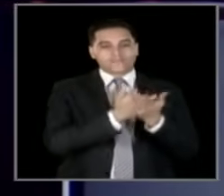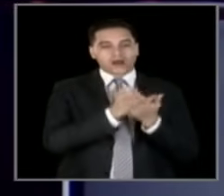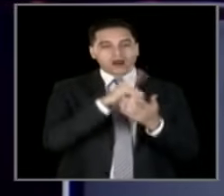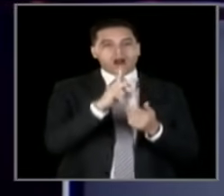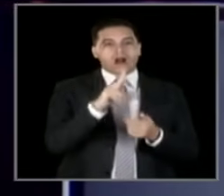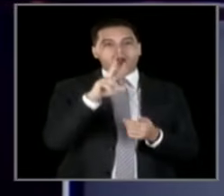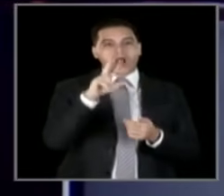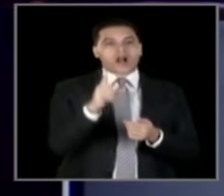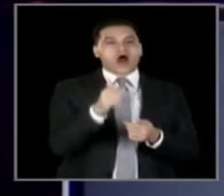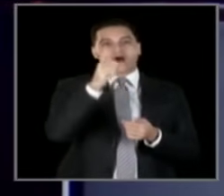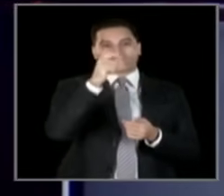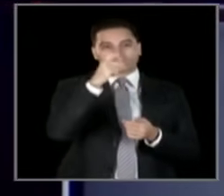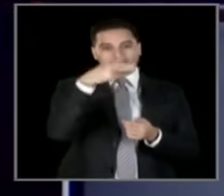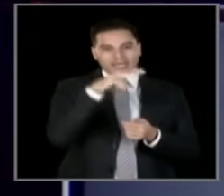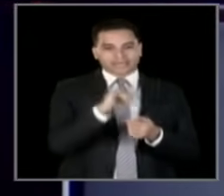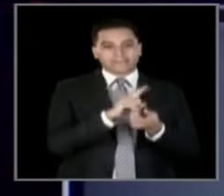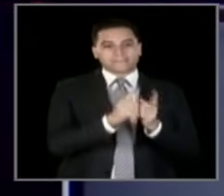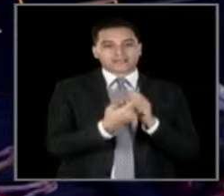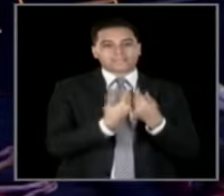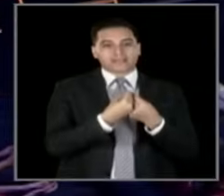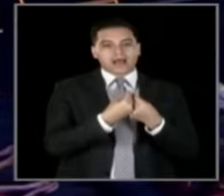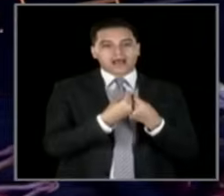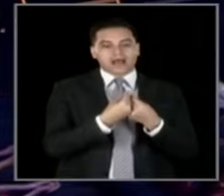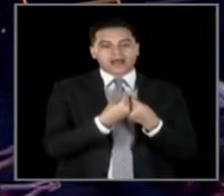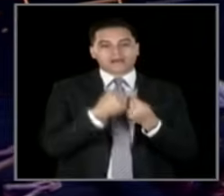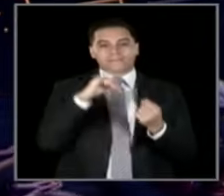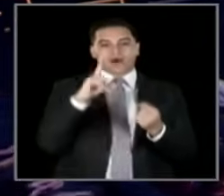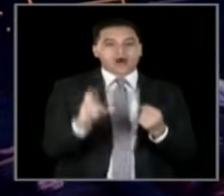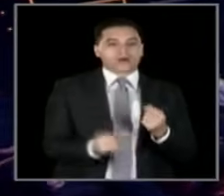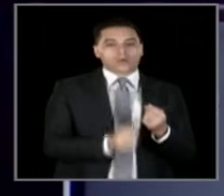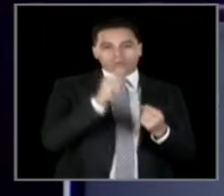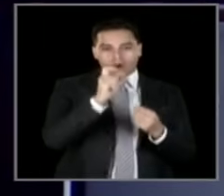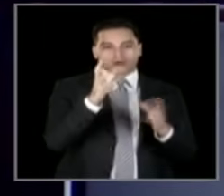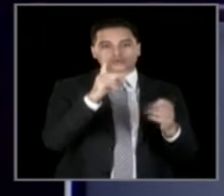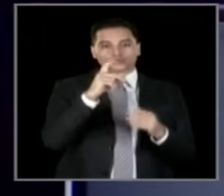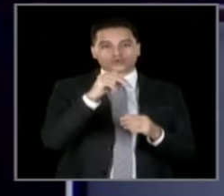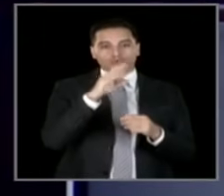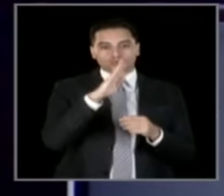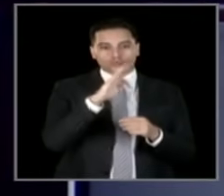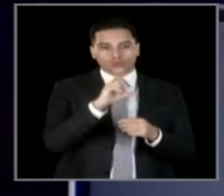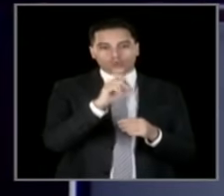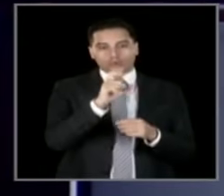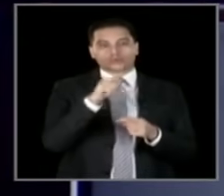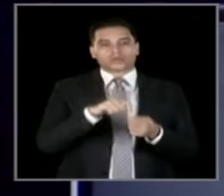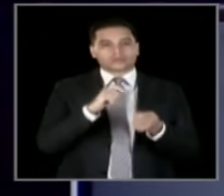الرفعي، يحيى هشام رجع مكان مروان توسن. ودلوقتي مع الفقرة الرابعة، فقرة تحت